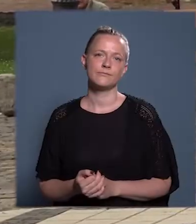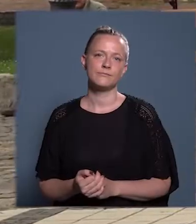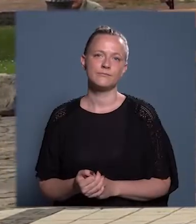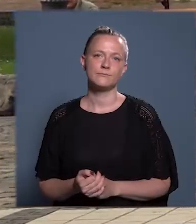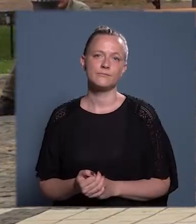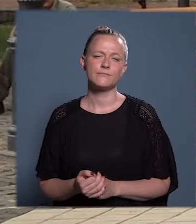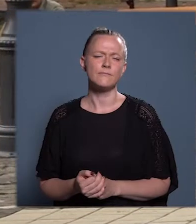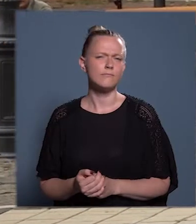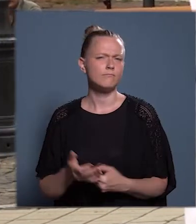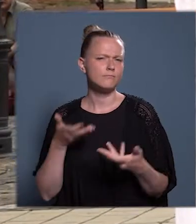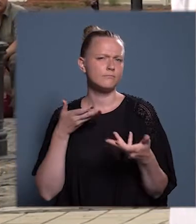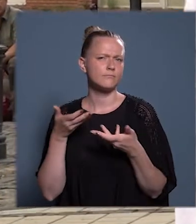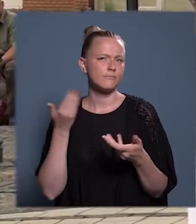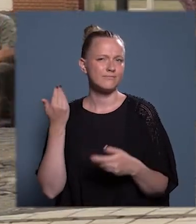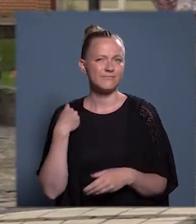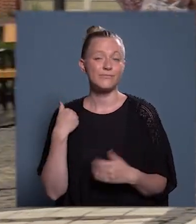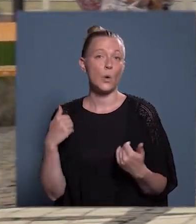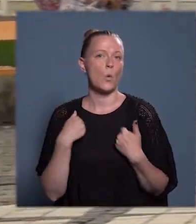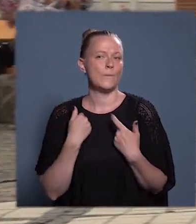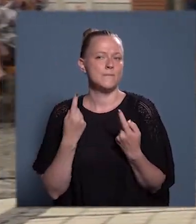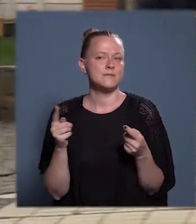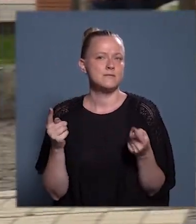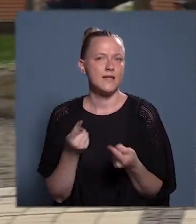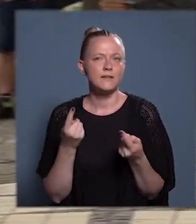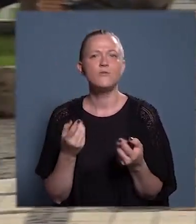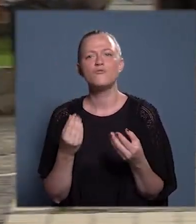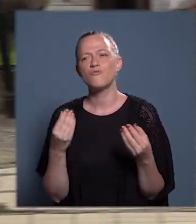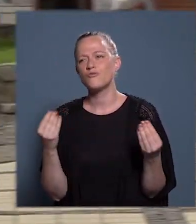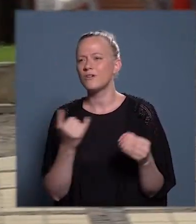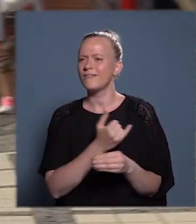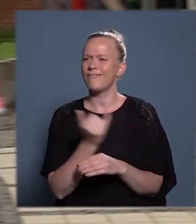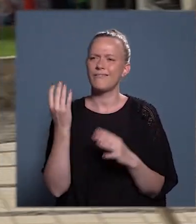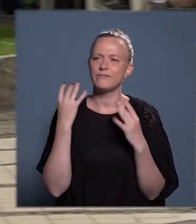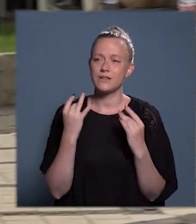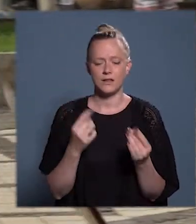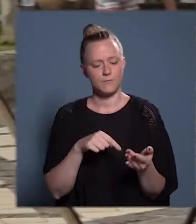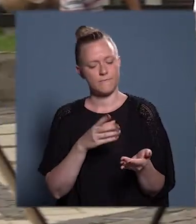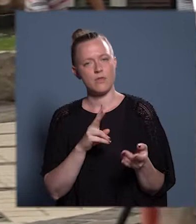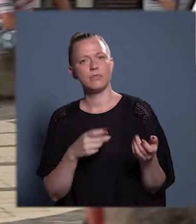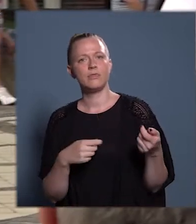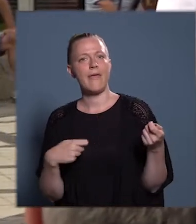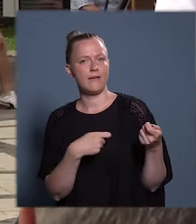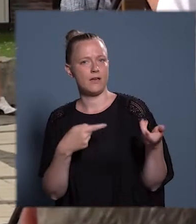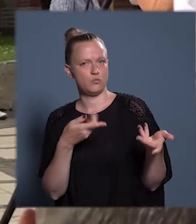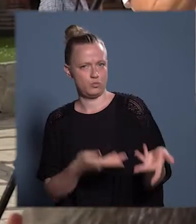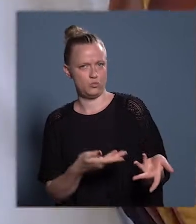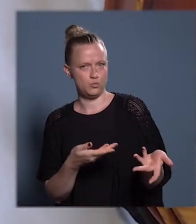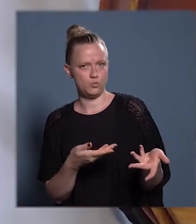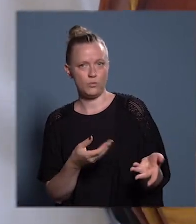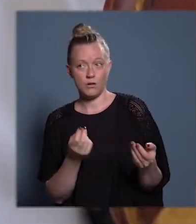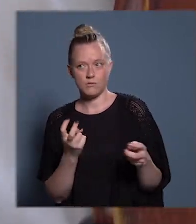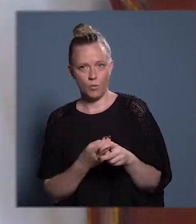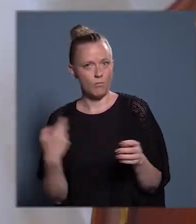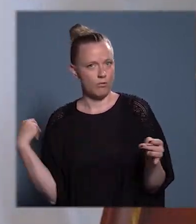Ugye beszélgettünk az örömzenélésről, arról, hogy sok-sok évtized, de például, amit a kezében tart az a hegedű, annak is nagyon-nagyon komoly múltja van,